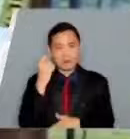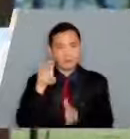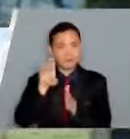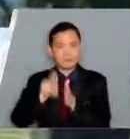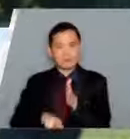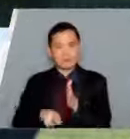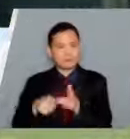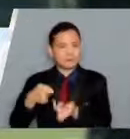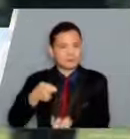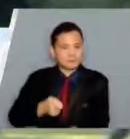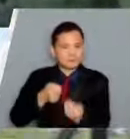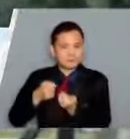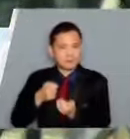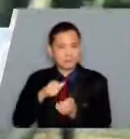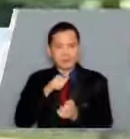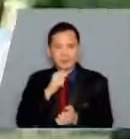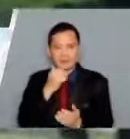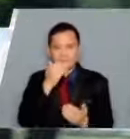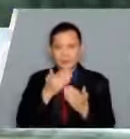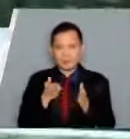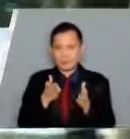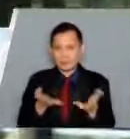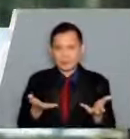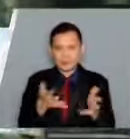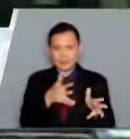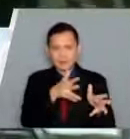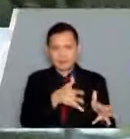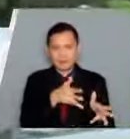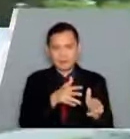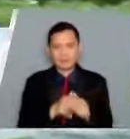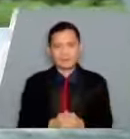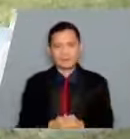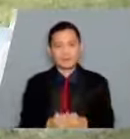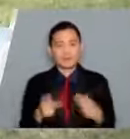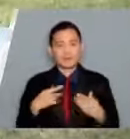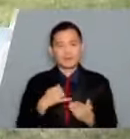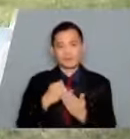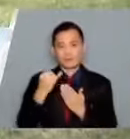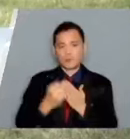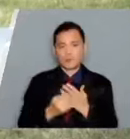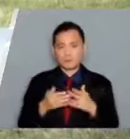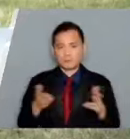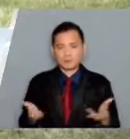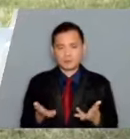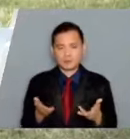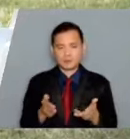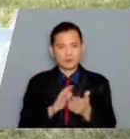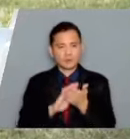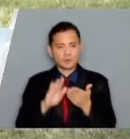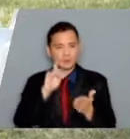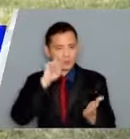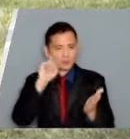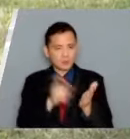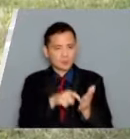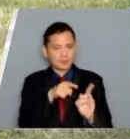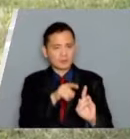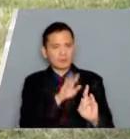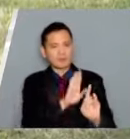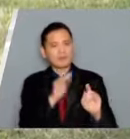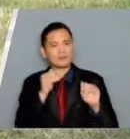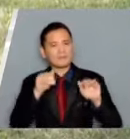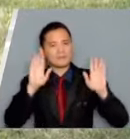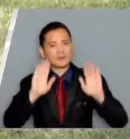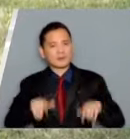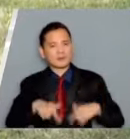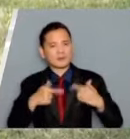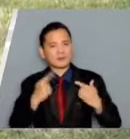Iban hanggang ngayon ay ongoing itong programa at ah Isang magandang pagkilala rin sa sakripisyo ng ating mga beterano ito ang unang